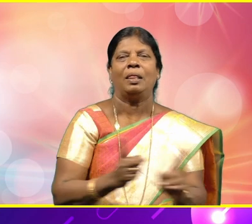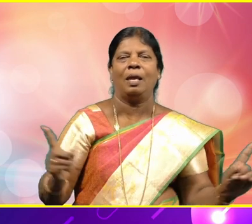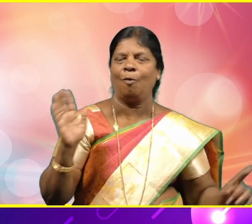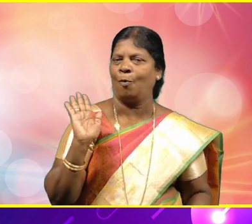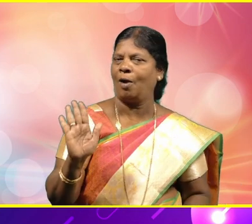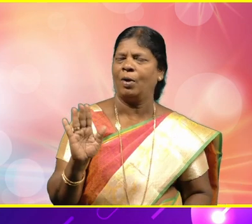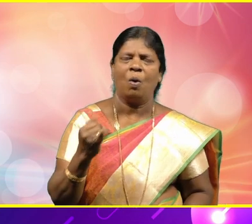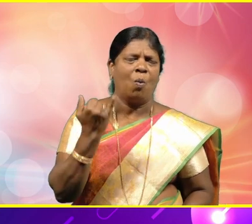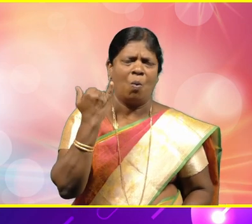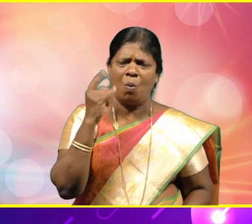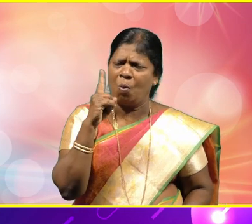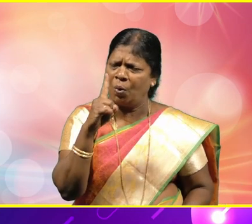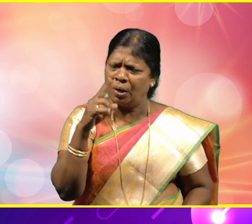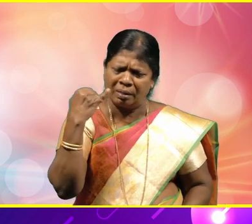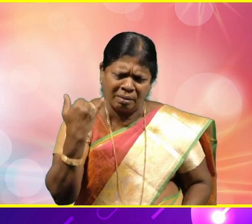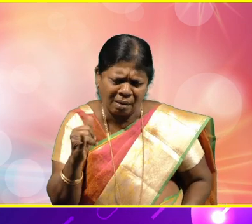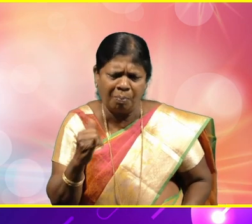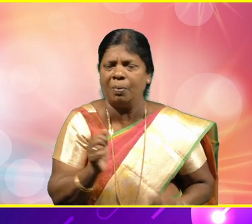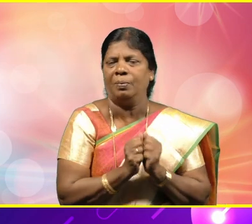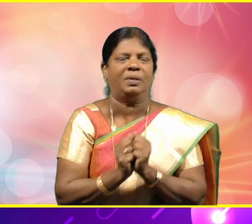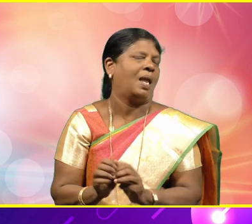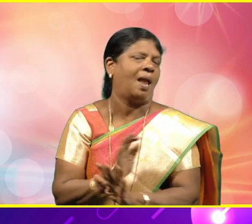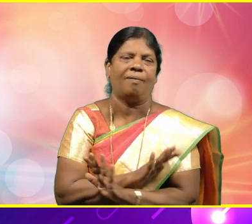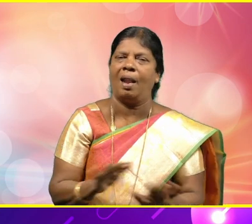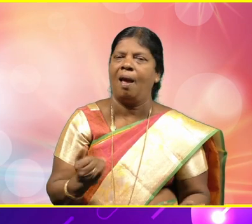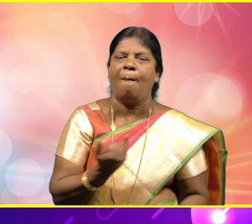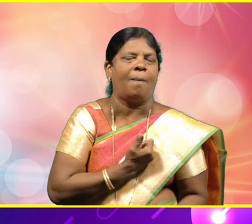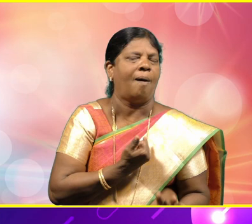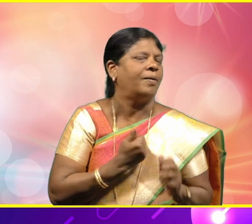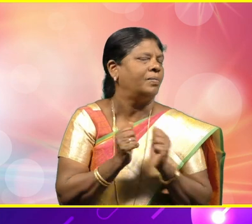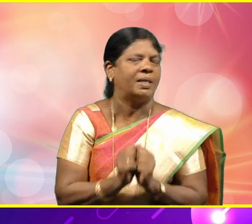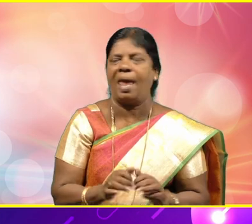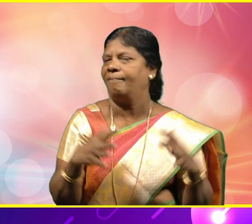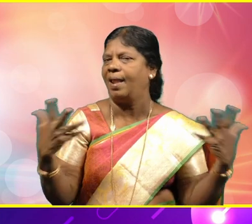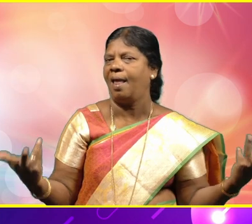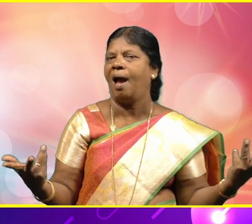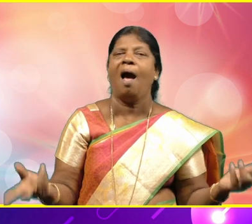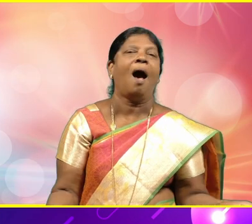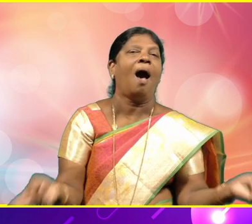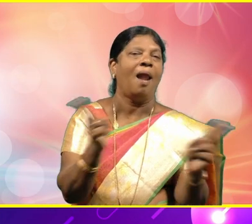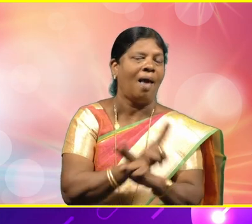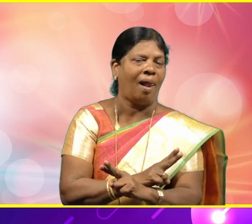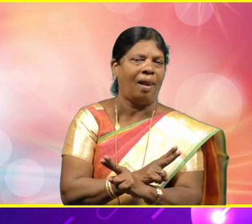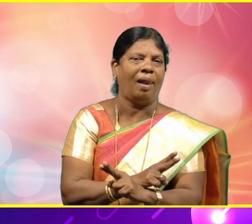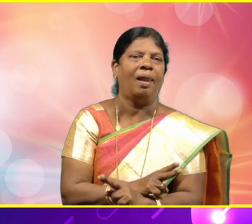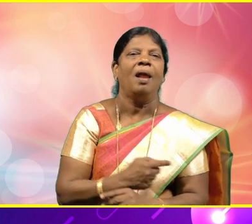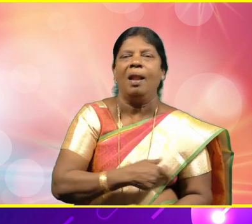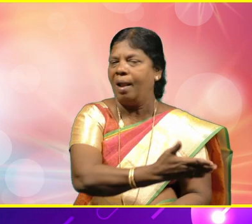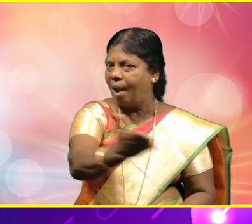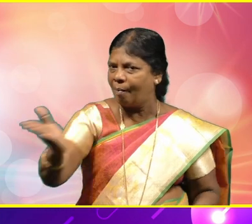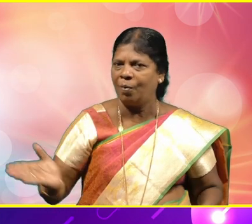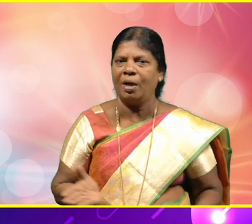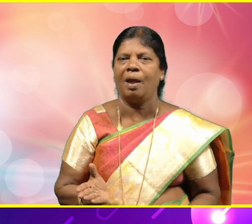நீதி உள்ளவர். ஒரு குற்றமும் ஒரு பாவமும் அவர் செய்யவில்லை.